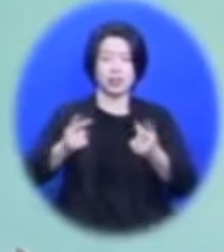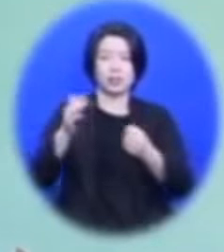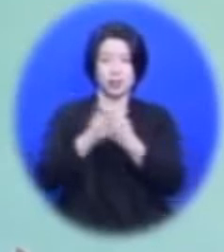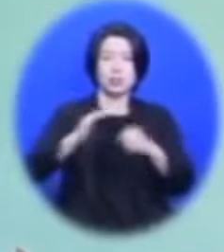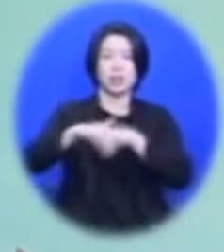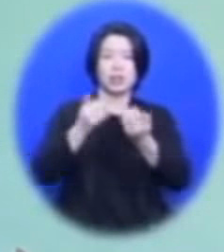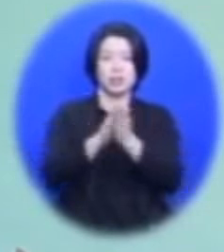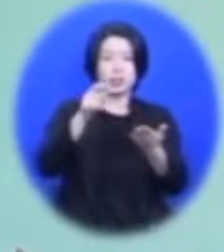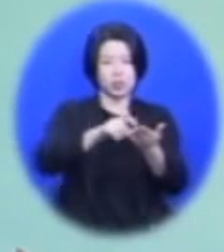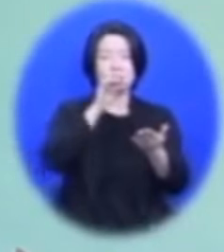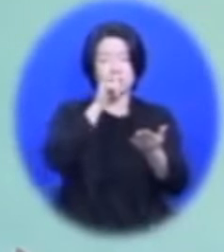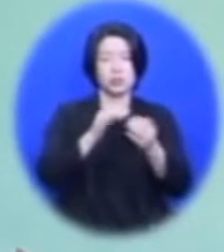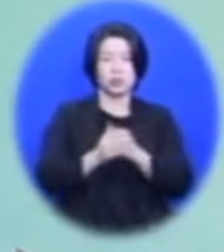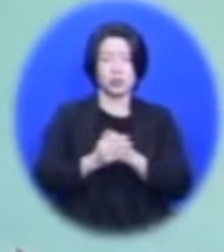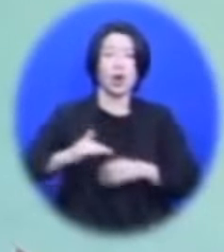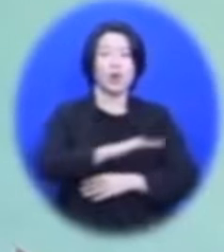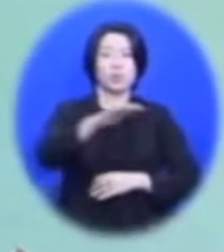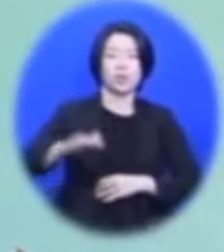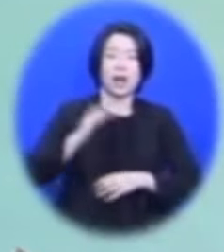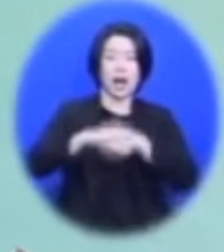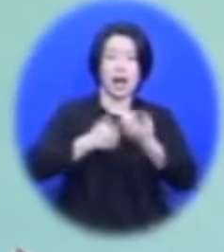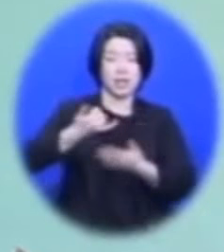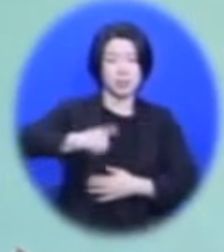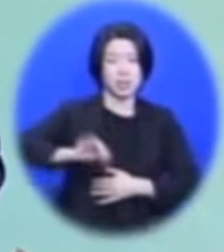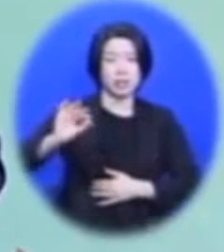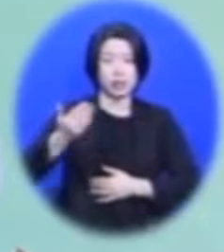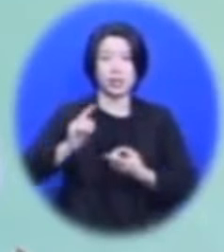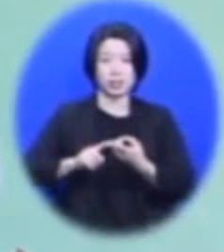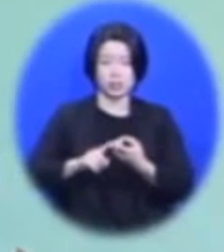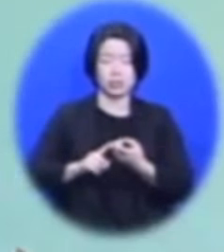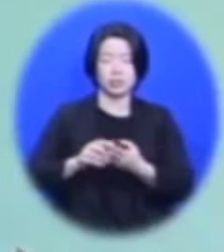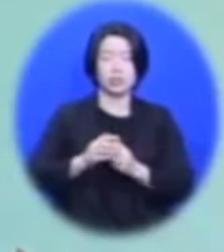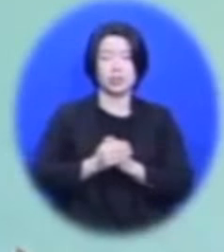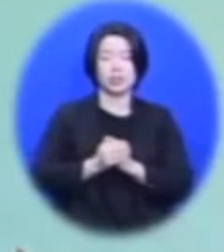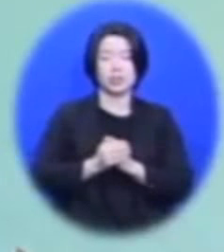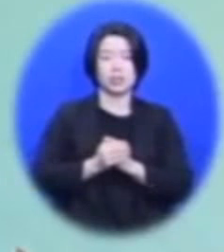겁니다. 우리가 하나님의 자녀가 되었다는 것은